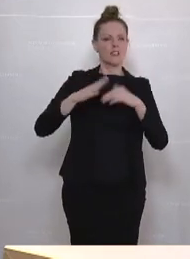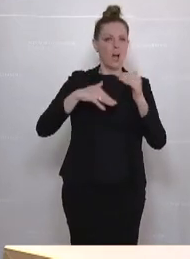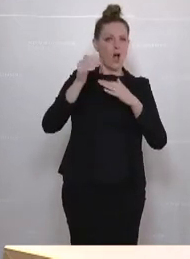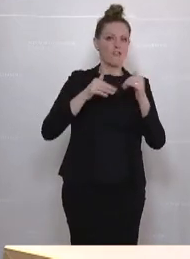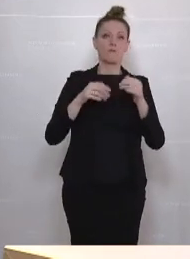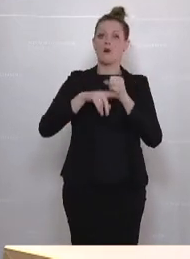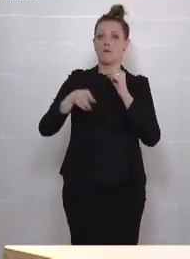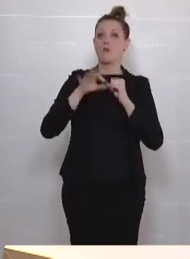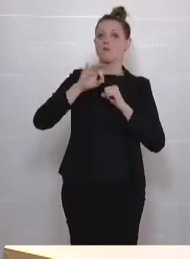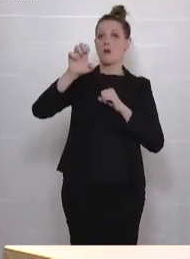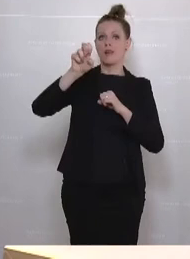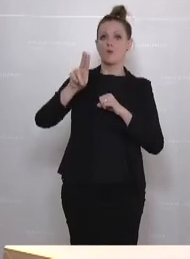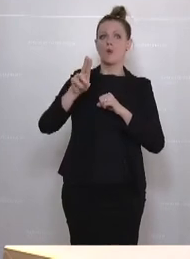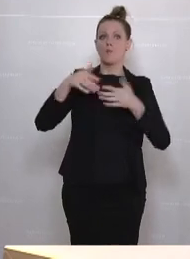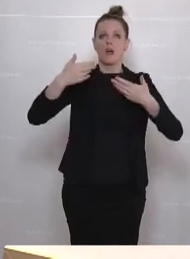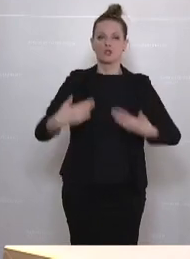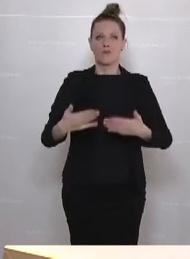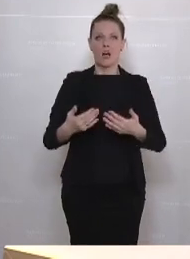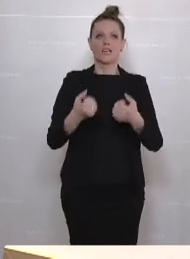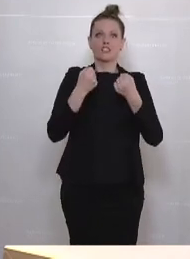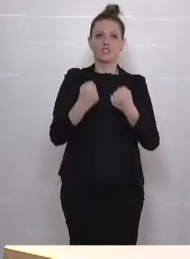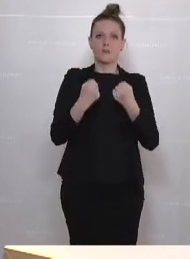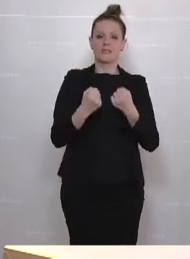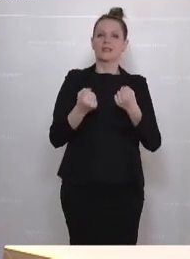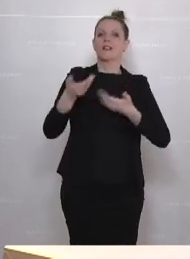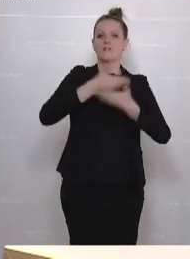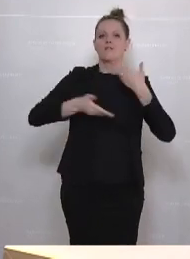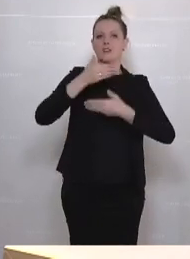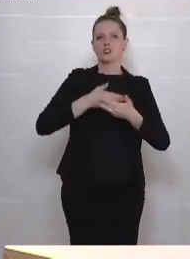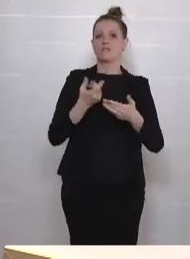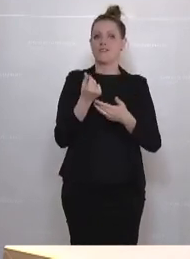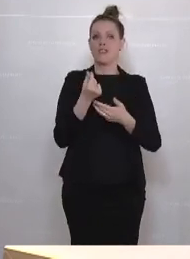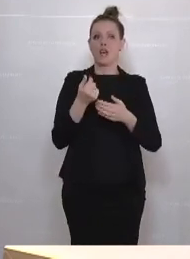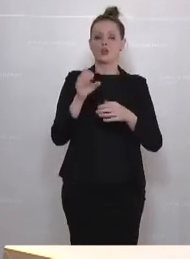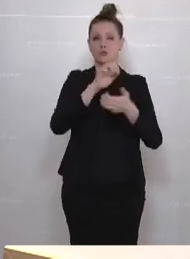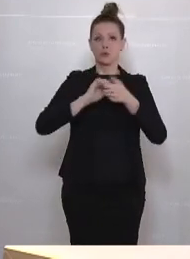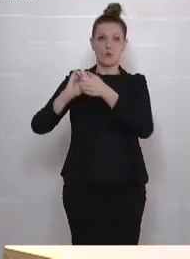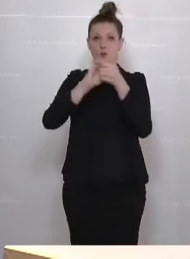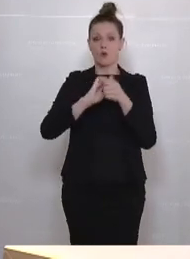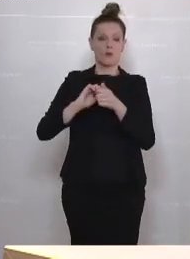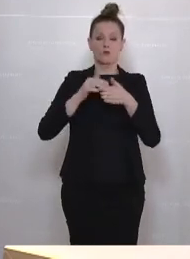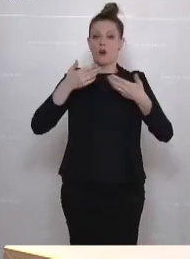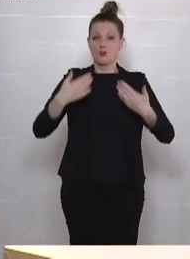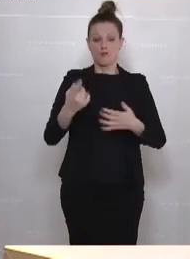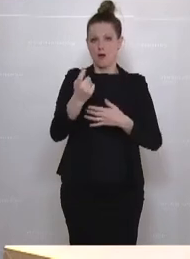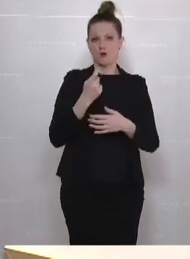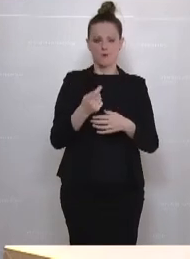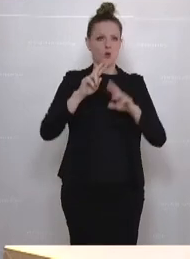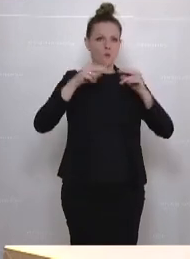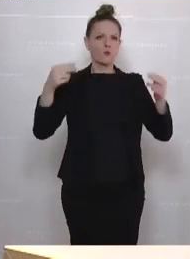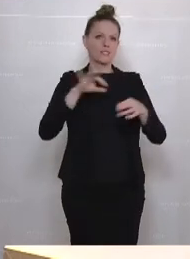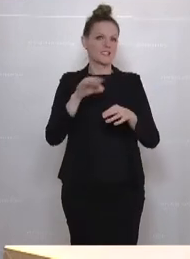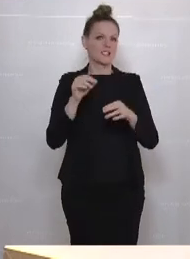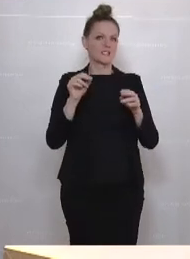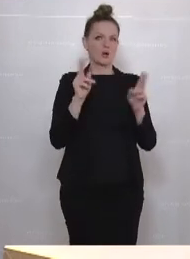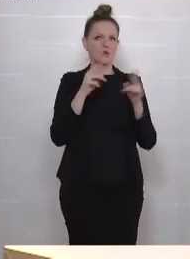sondern schwächt und die Stabilität der Wirtschafts- und Währungsunion gefährdet. Das war das Zitat daraus. Laut den Aussagen von Bundeskanzler Kurz dürfte